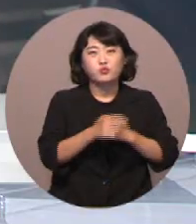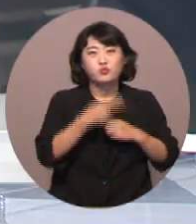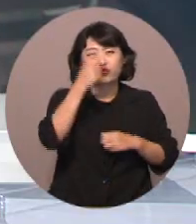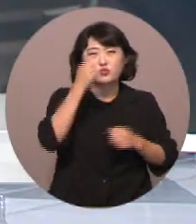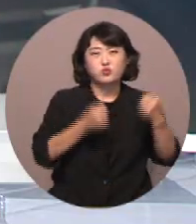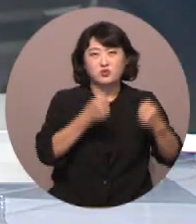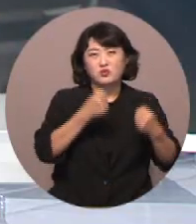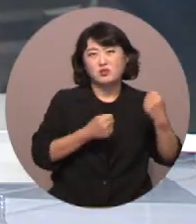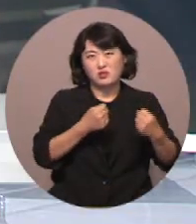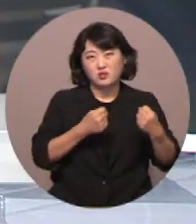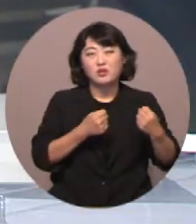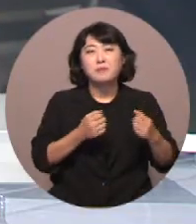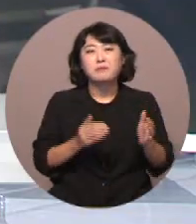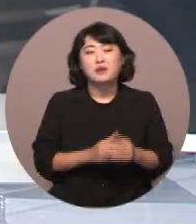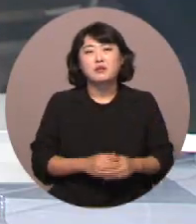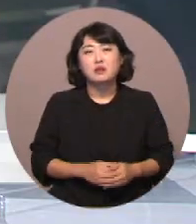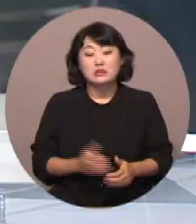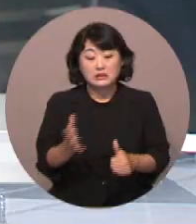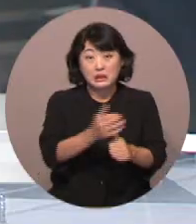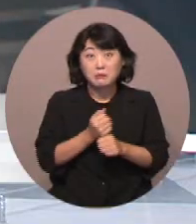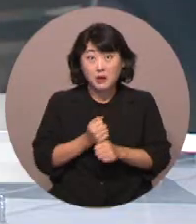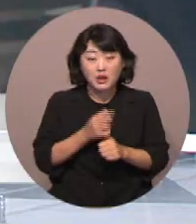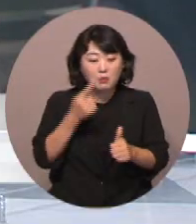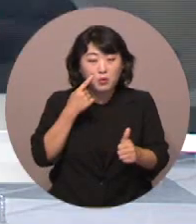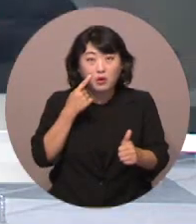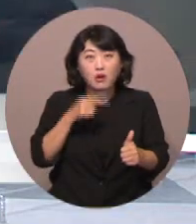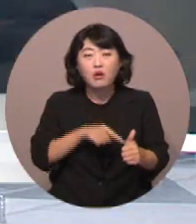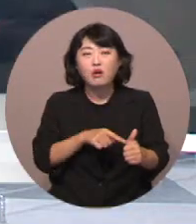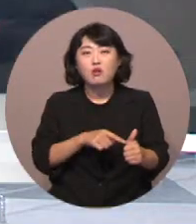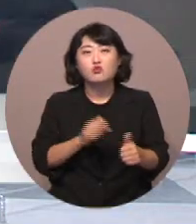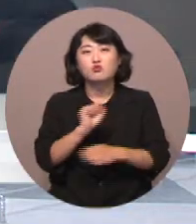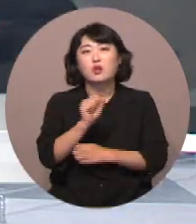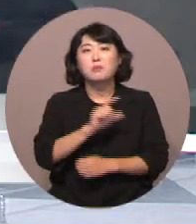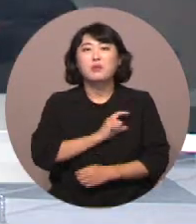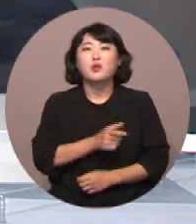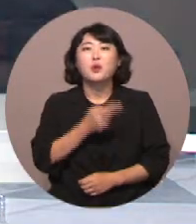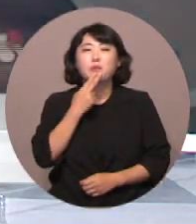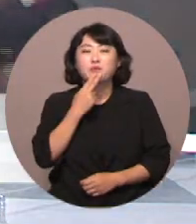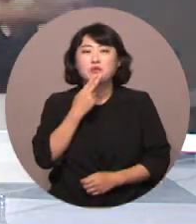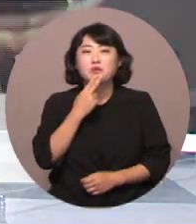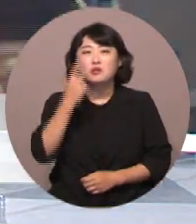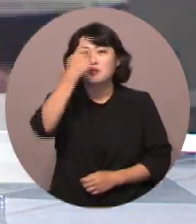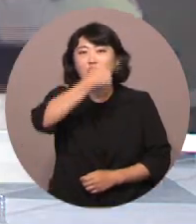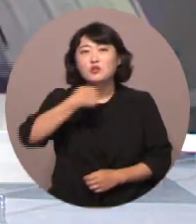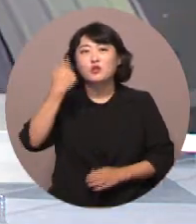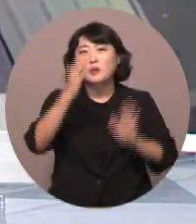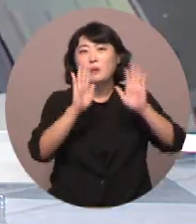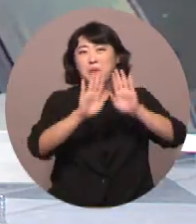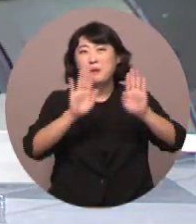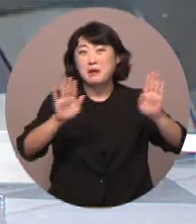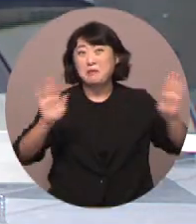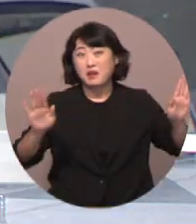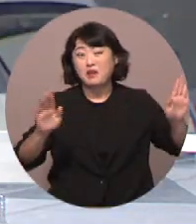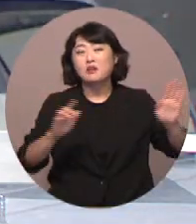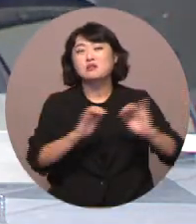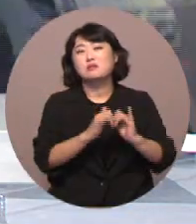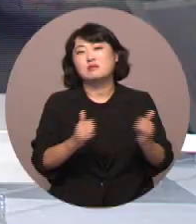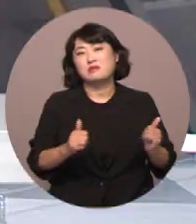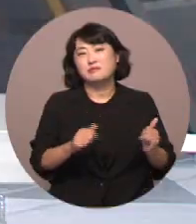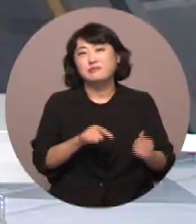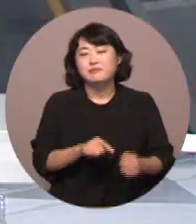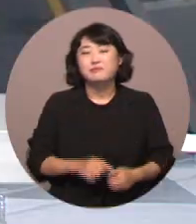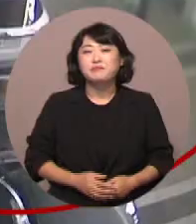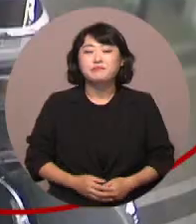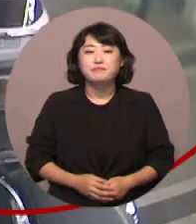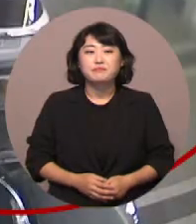범행을 저지른 건데 경찰이 잡고 보니 운전 면허도 없는 수배자 있습니다 김성국 기자 단독 주제입니다